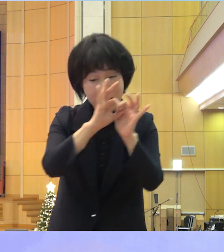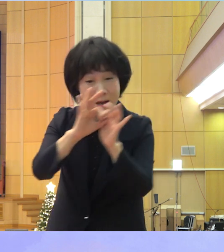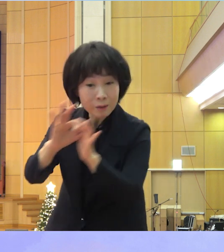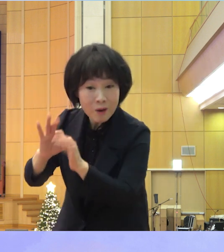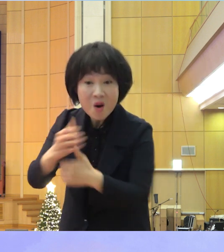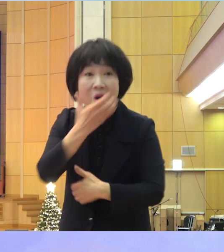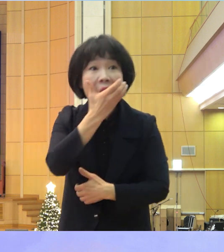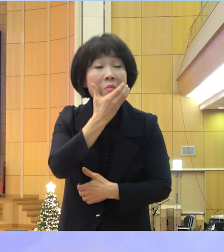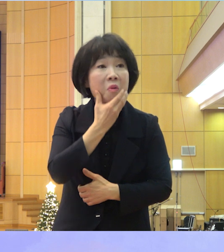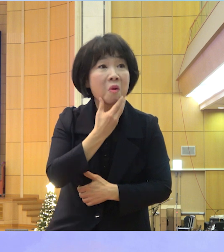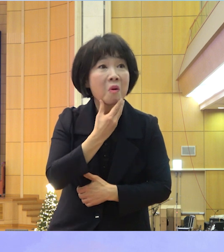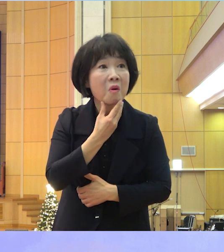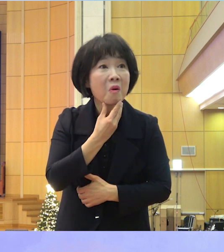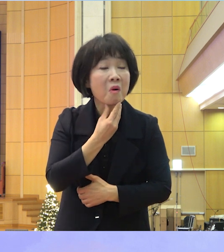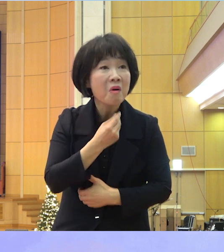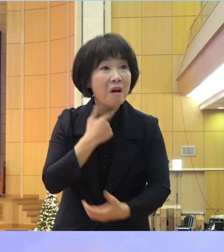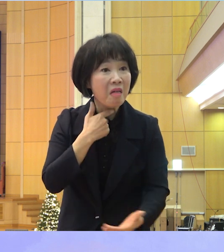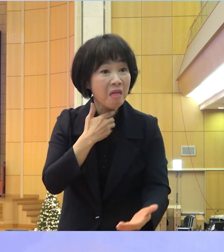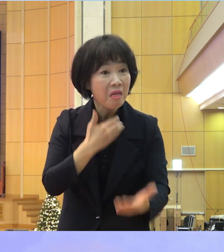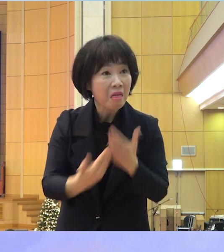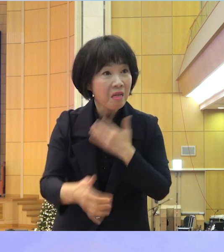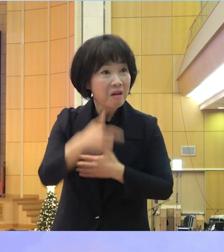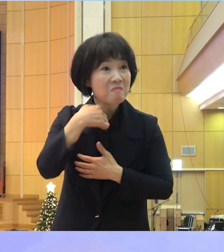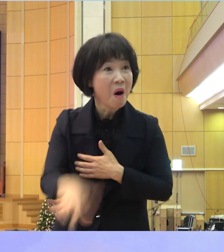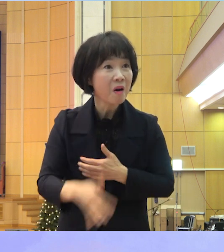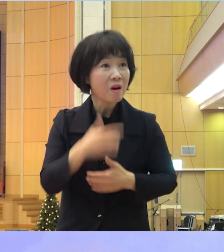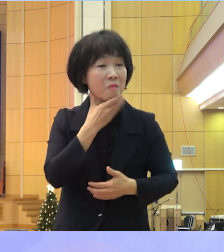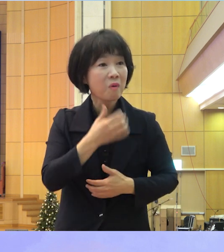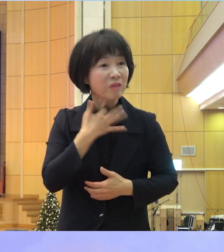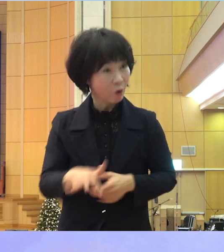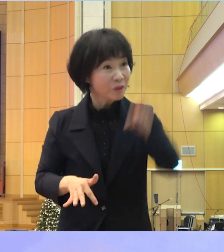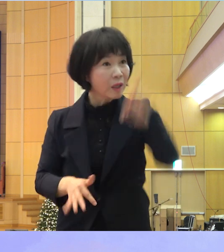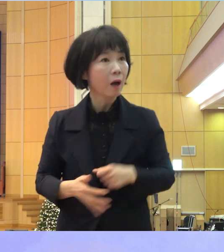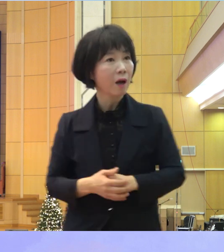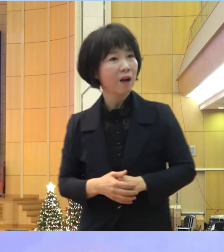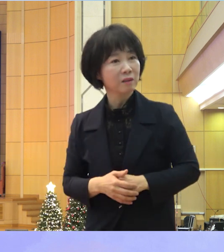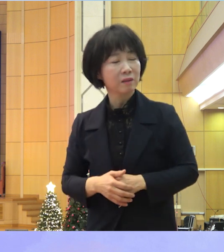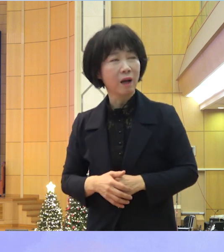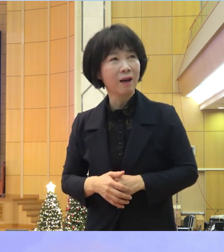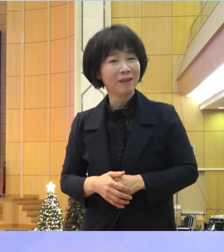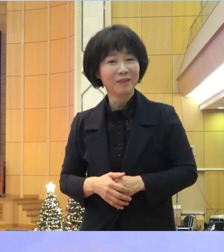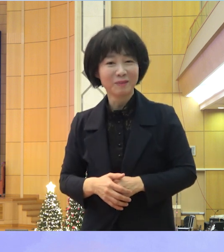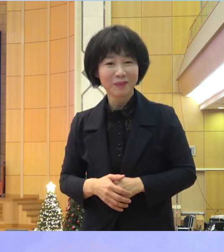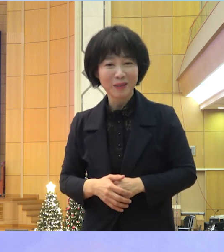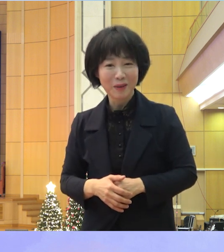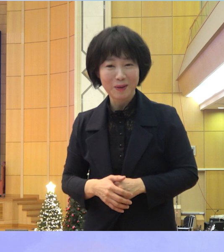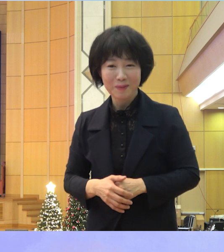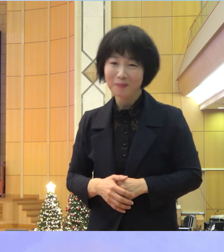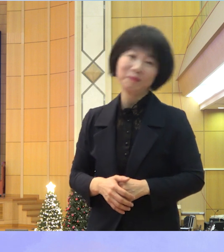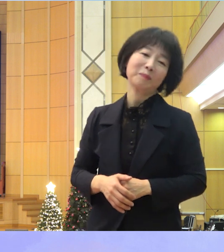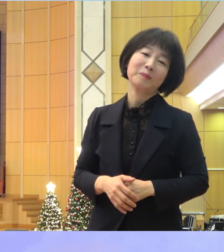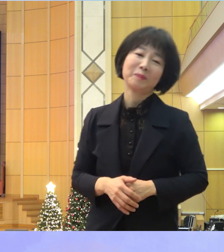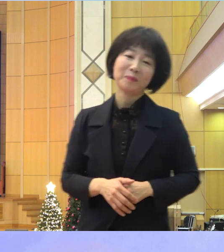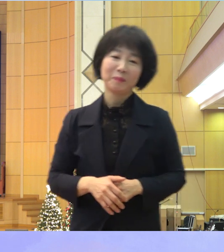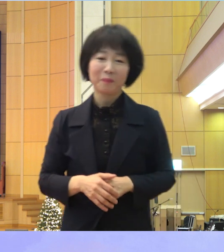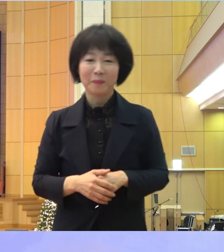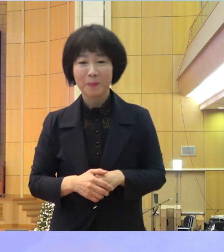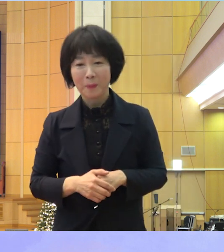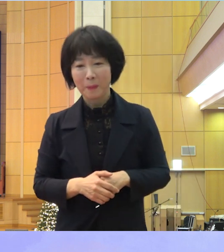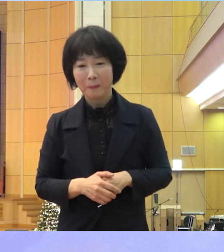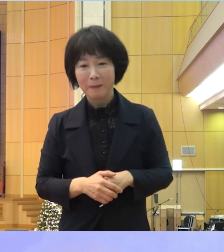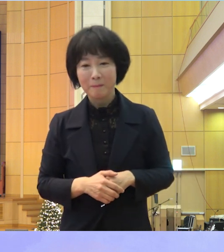복을 맛보지 못했어도, 그럼 조금 전에는 막 기운이 충만하고 막 그냥 먹을 것도 충만하고 그냥 다